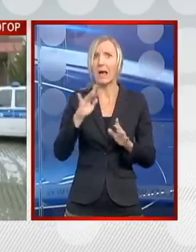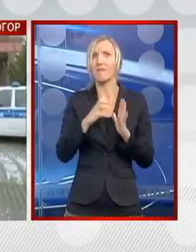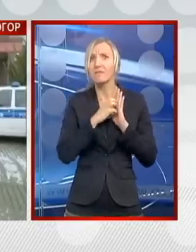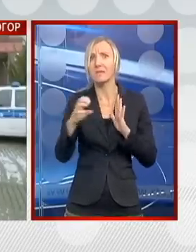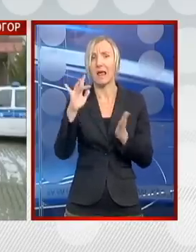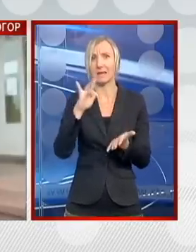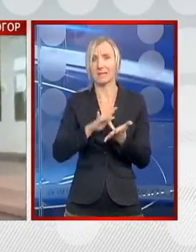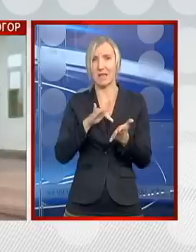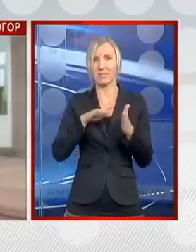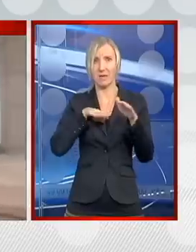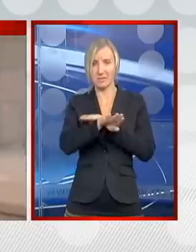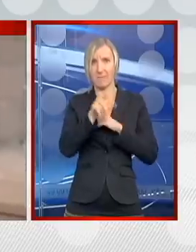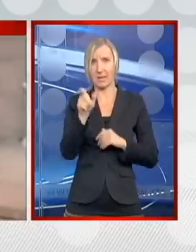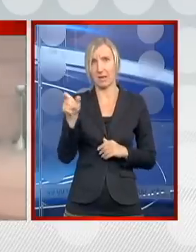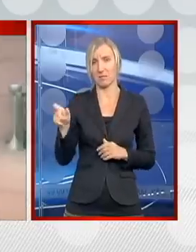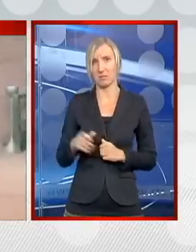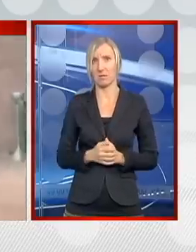centar za migrante.